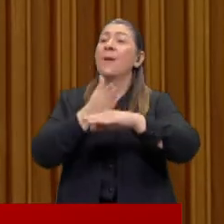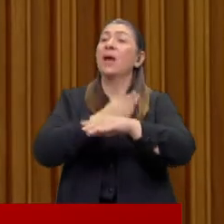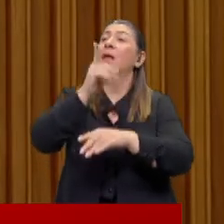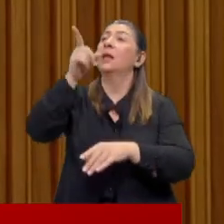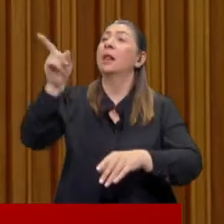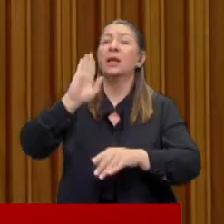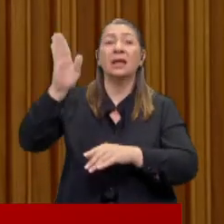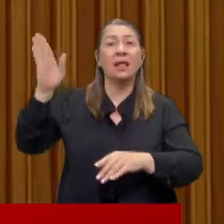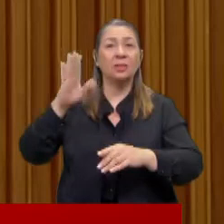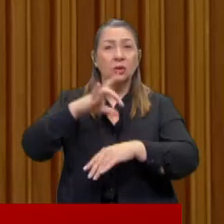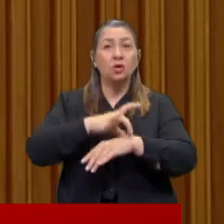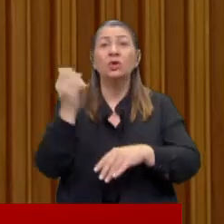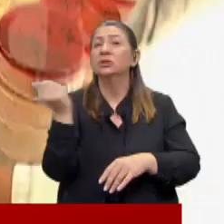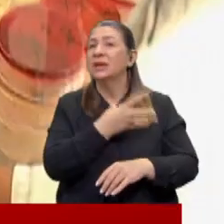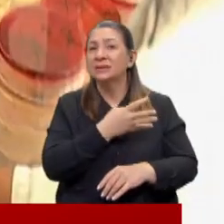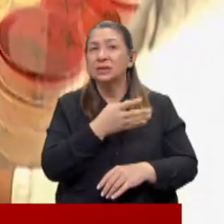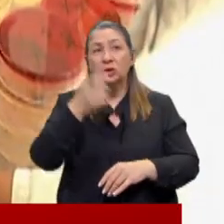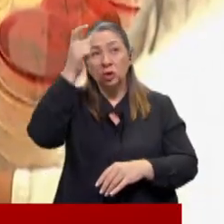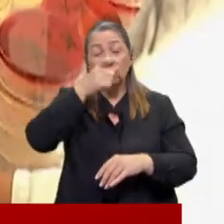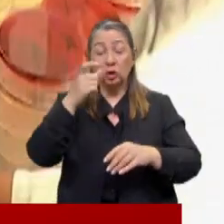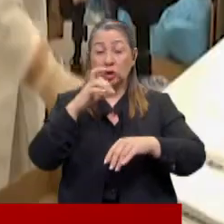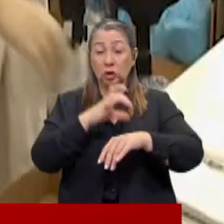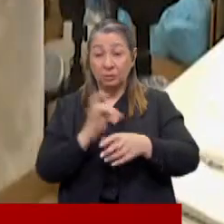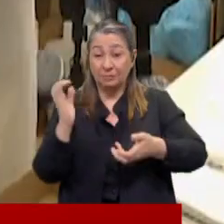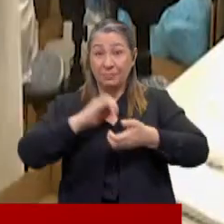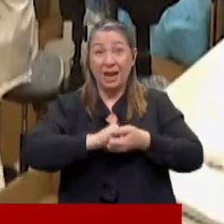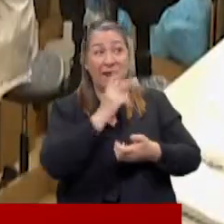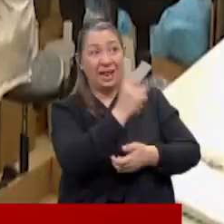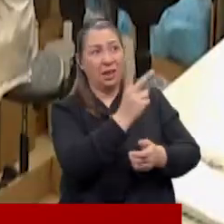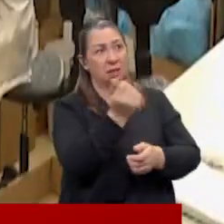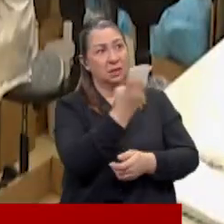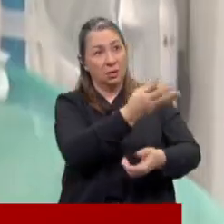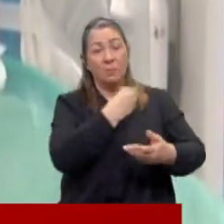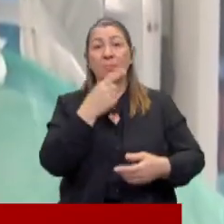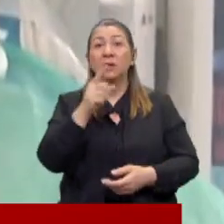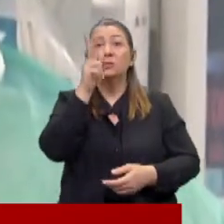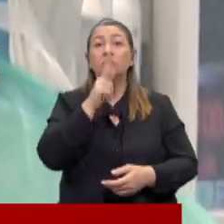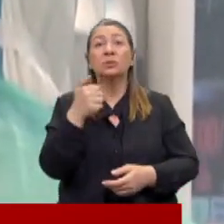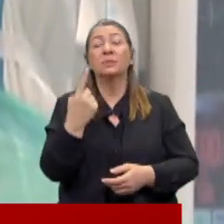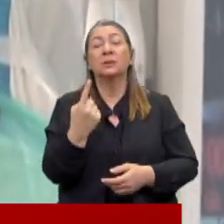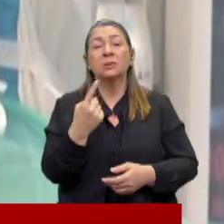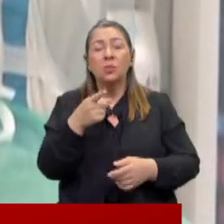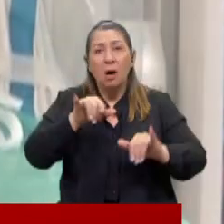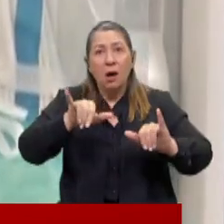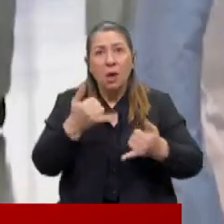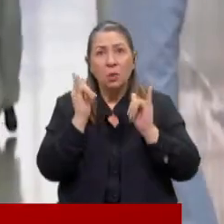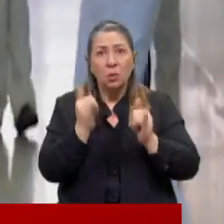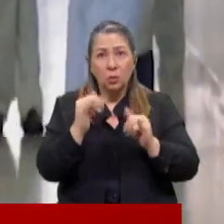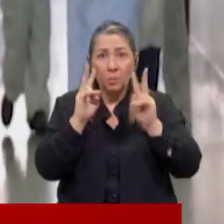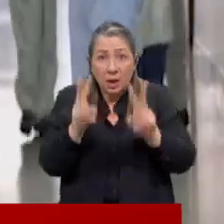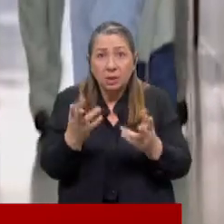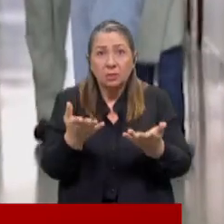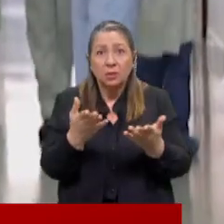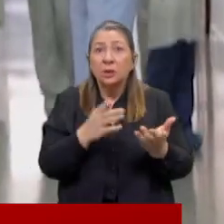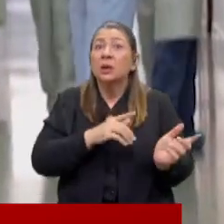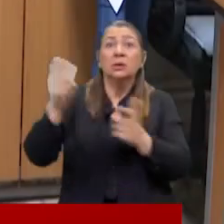ülkelerde arayan doktorlarımızın sayısı Türk Tabipler Birliği rakamlarına göre 1361. Durumun vehametine bakar mısınız?